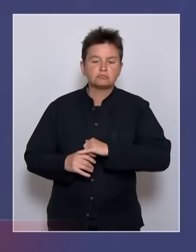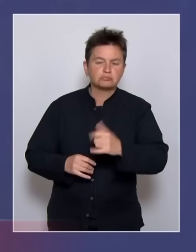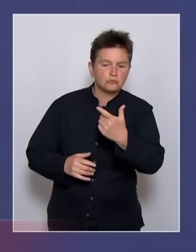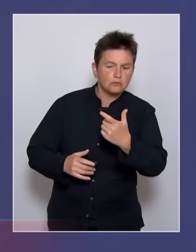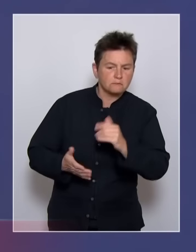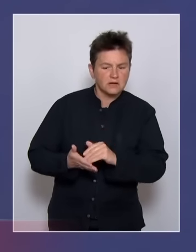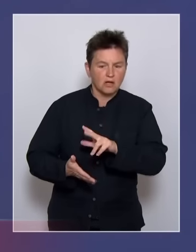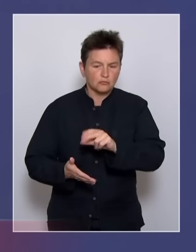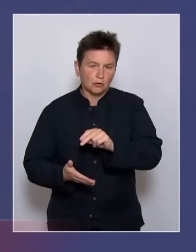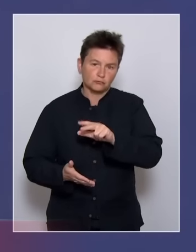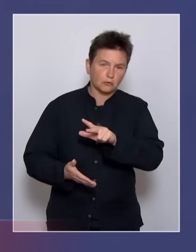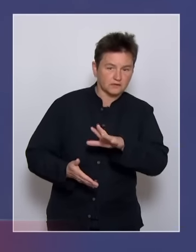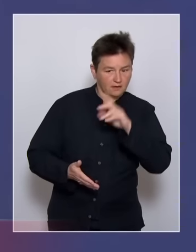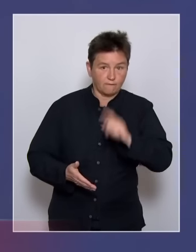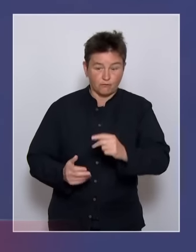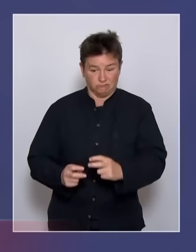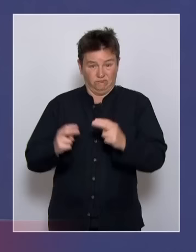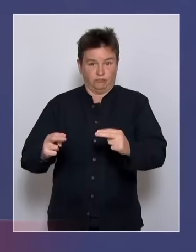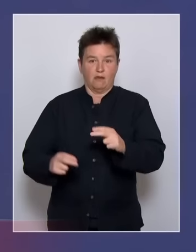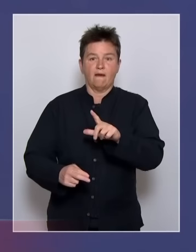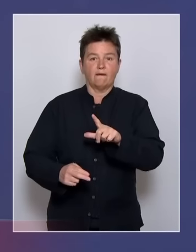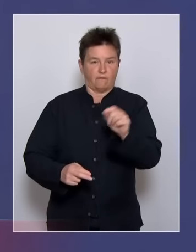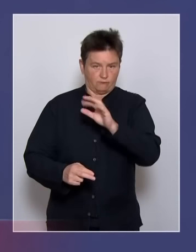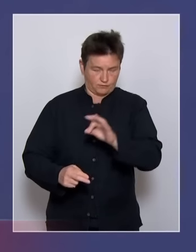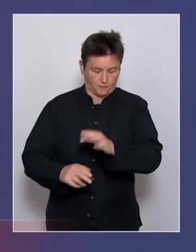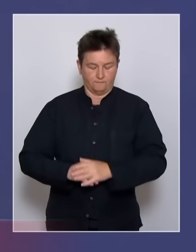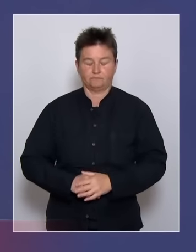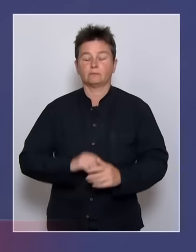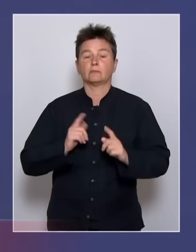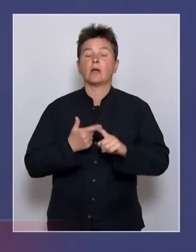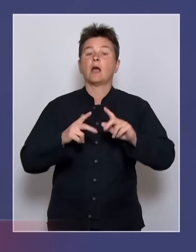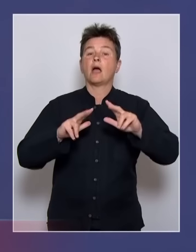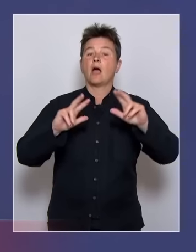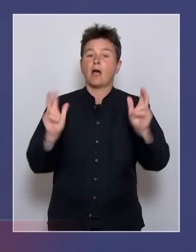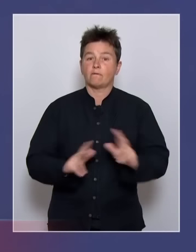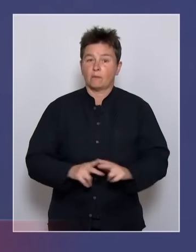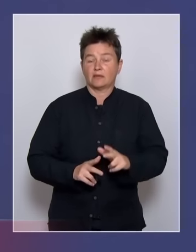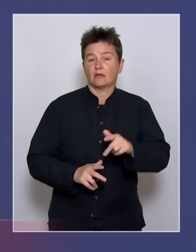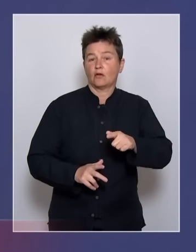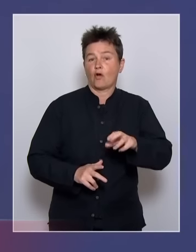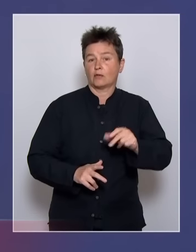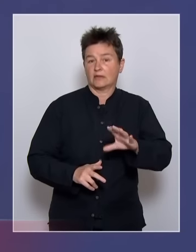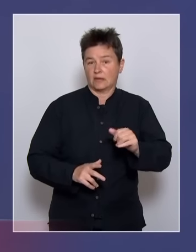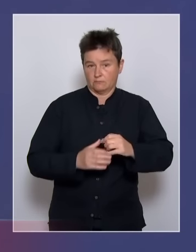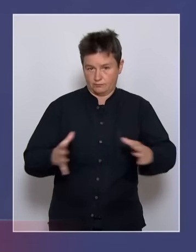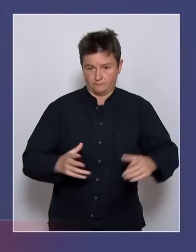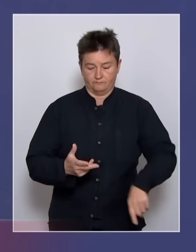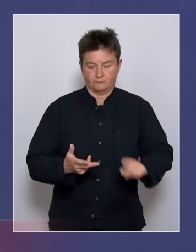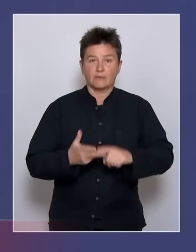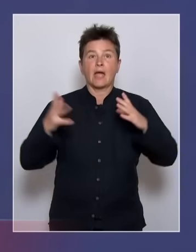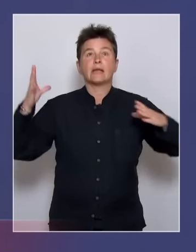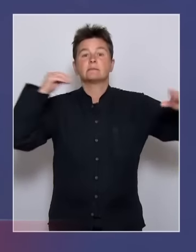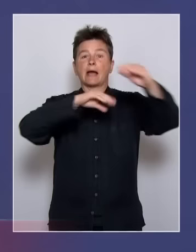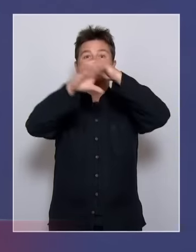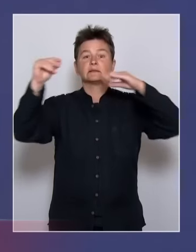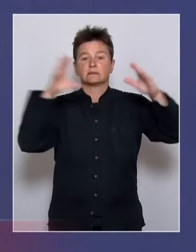2035, passer à au moins 20% si nous voulons être des acteurs crédibles. L'informatique quantique, l'espace,